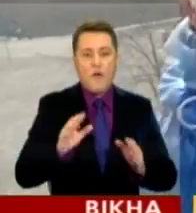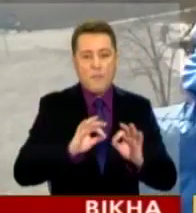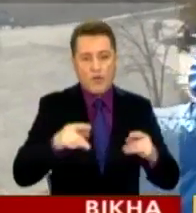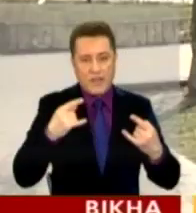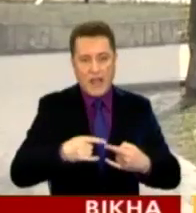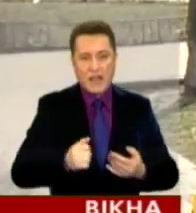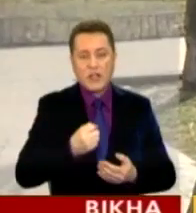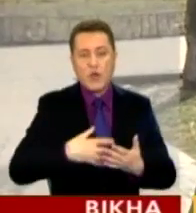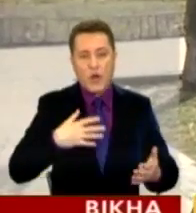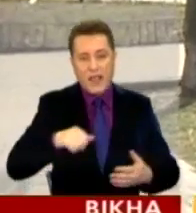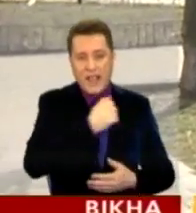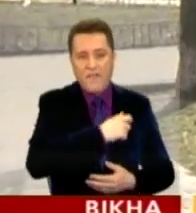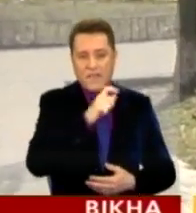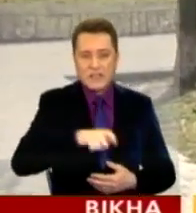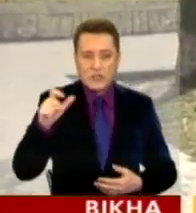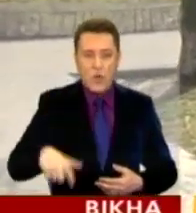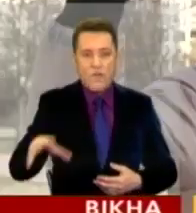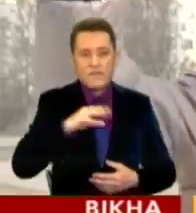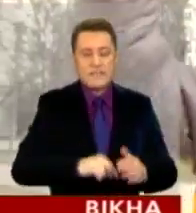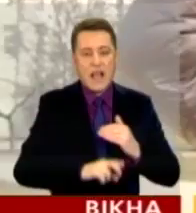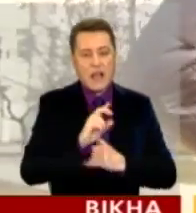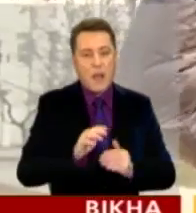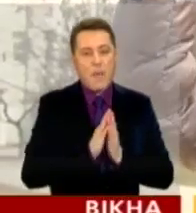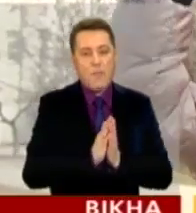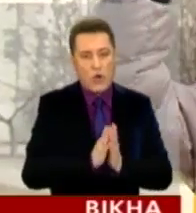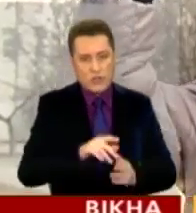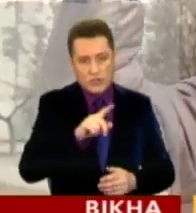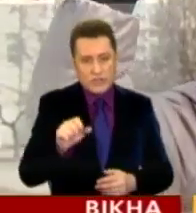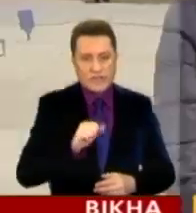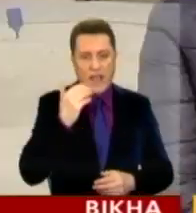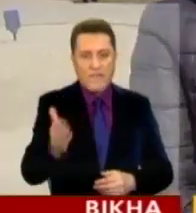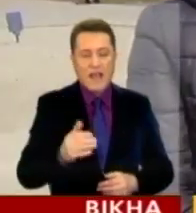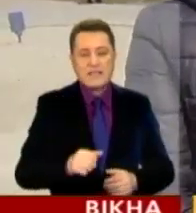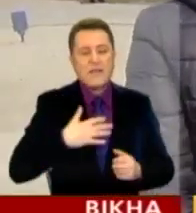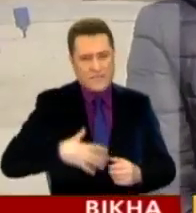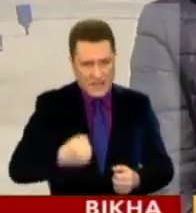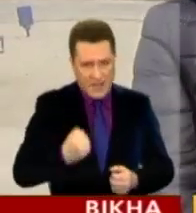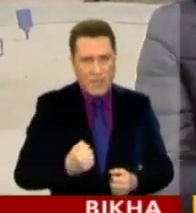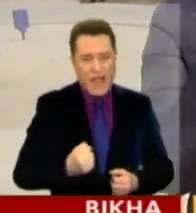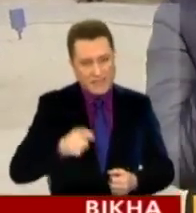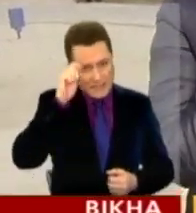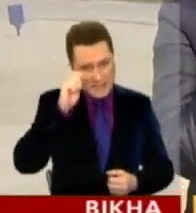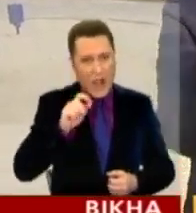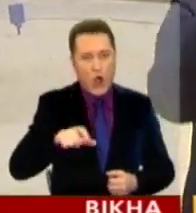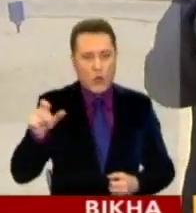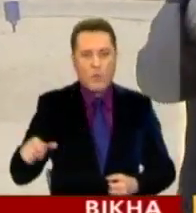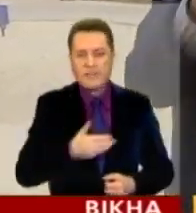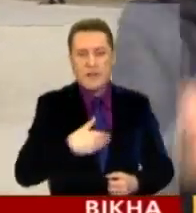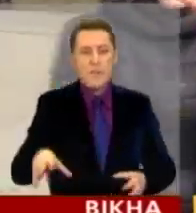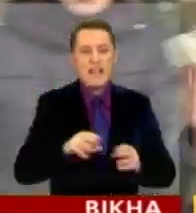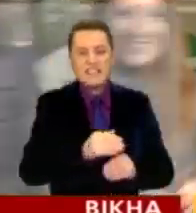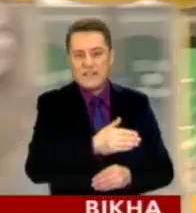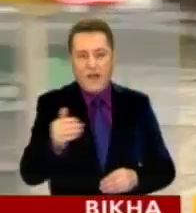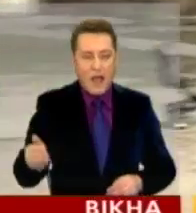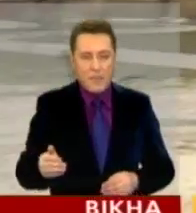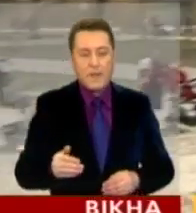наші військові, всі храми моляться за вас. Тримайтеся, хлопці! Крим, ми з вами! Щоб жодне